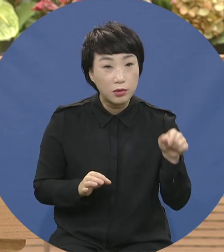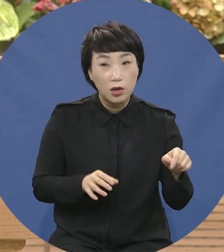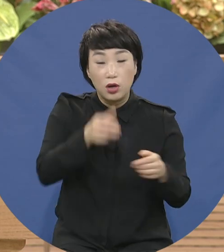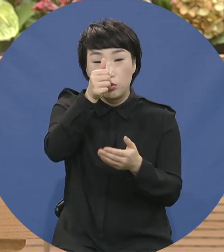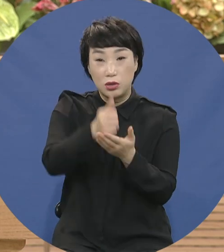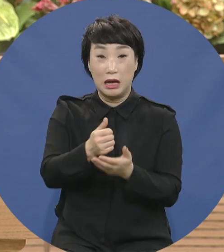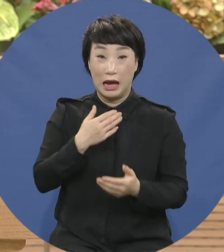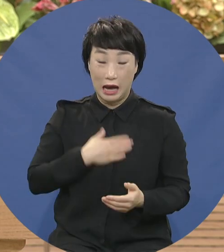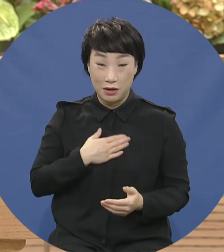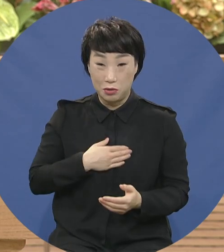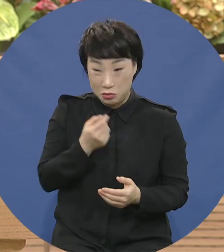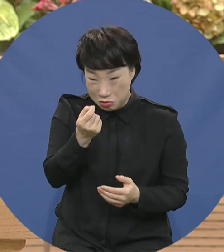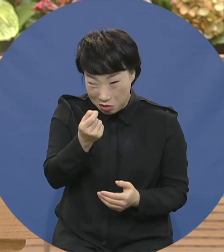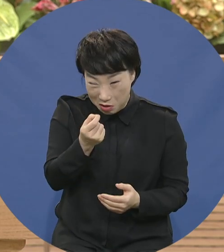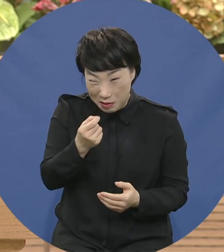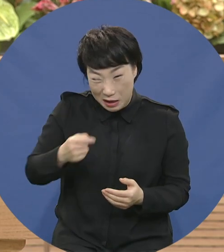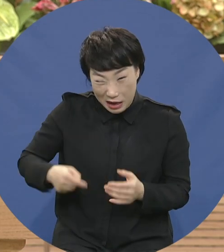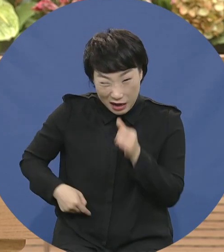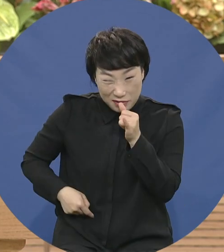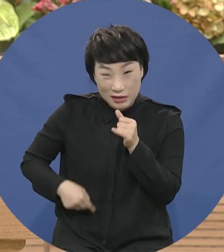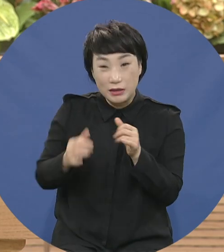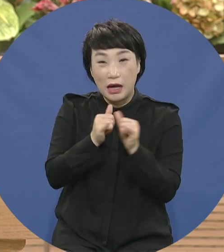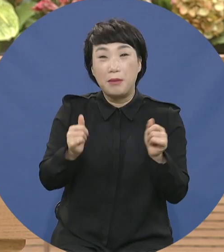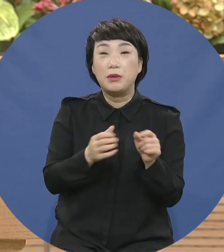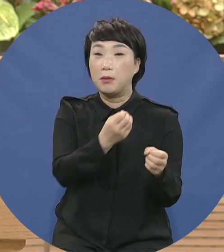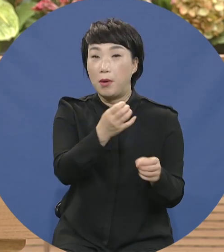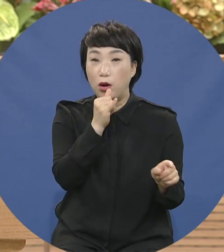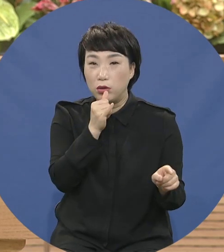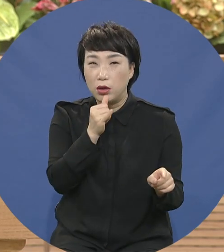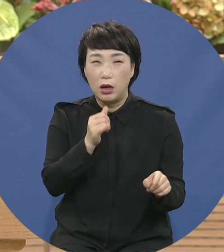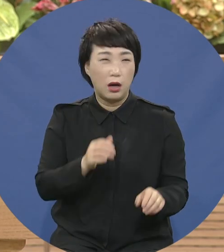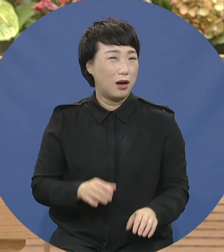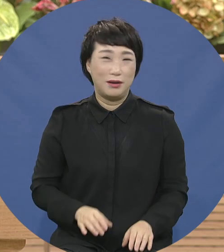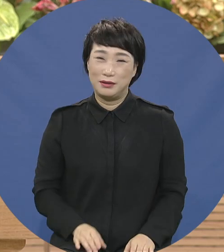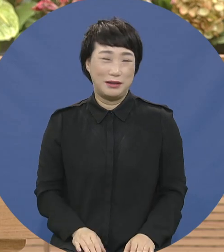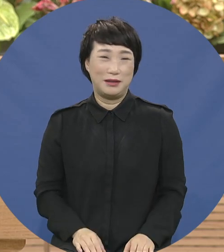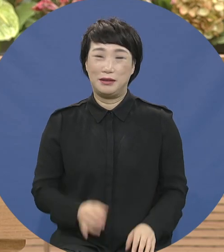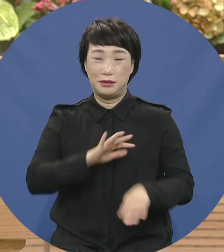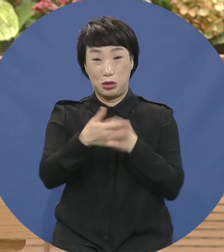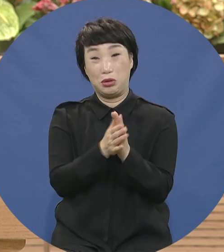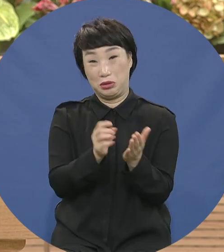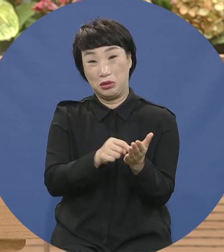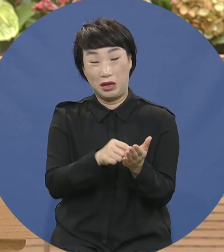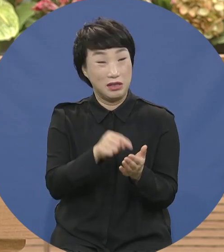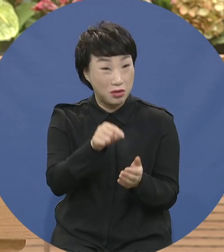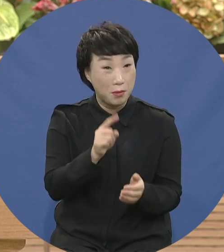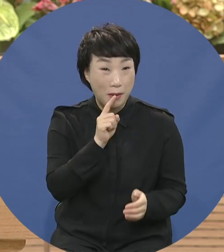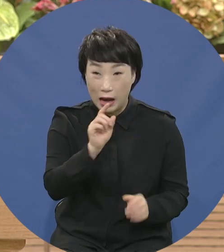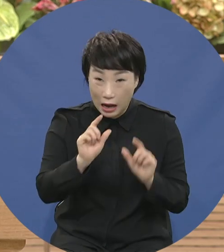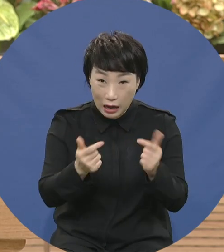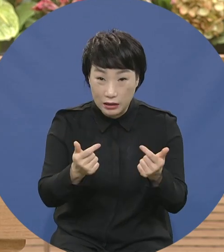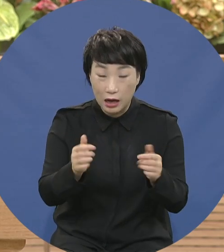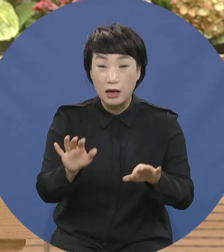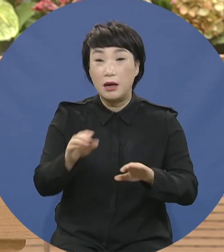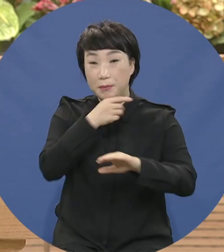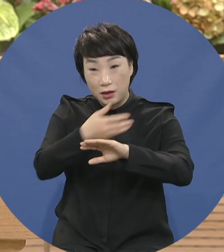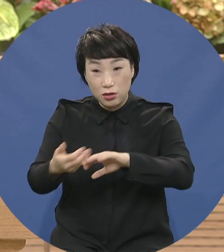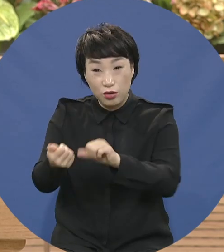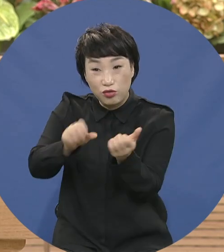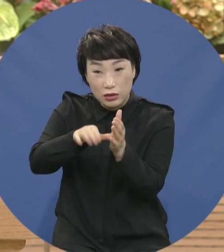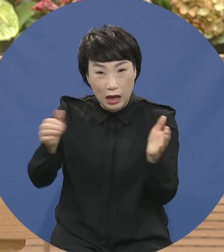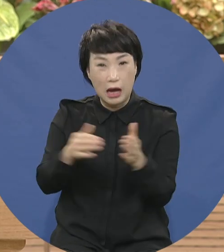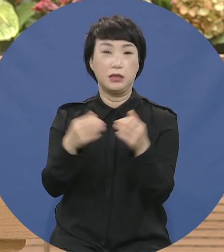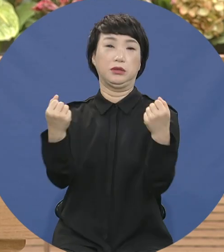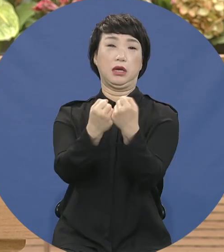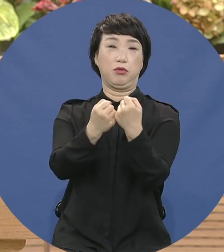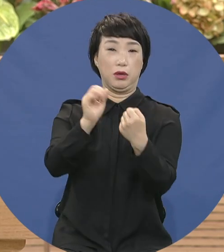알고 조금이라도 양심이 있는 사람이 하는 소리요. 성경은 그걸 말하는 게 아니요. 피 흘리기까지 싸워.